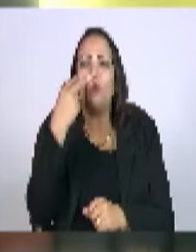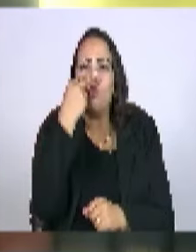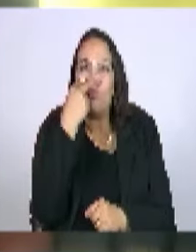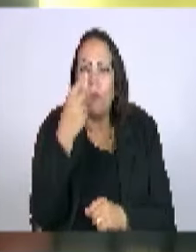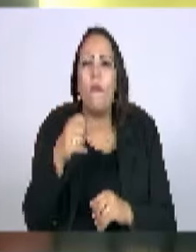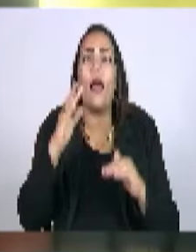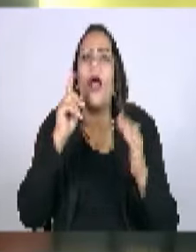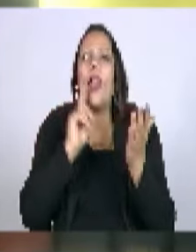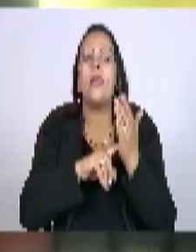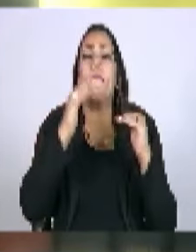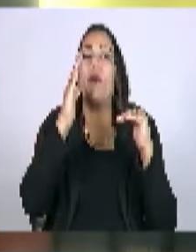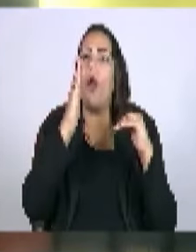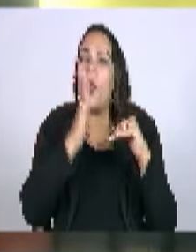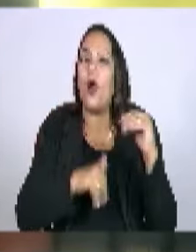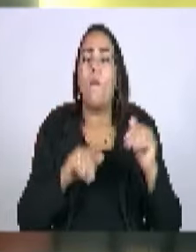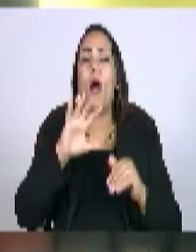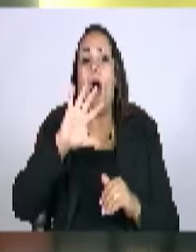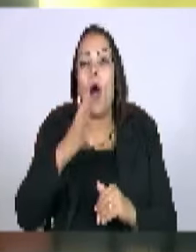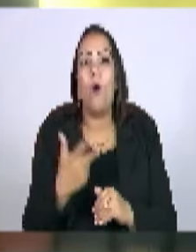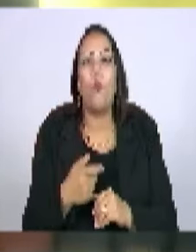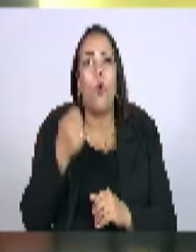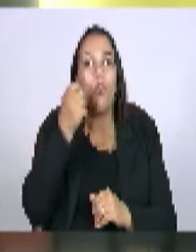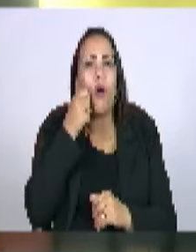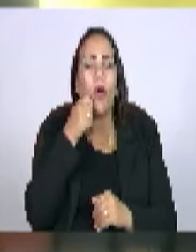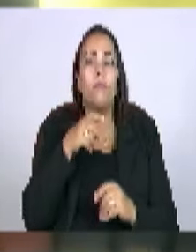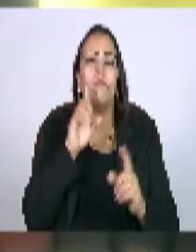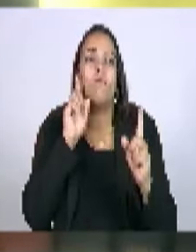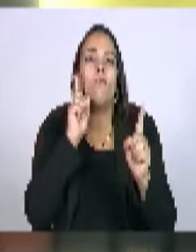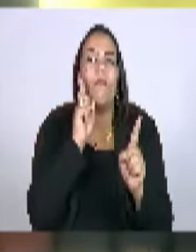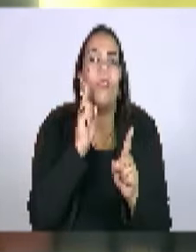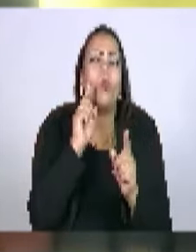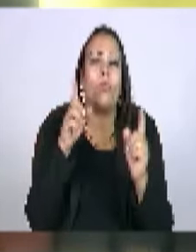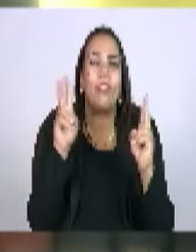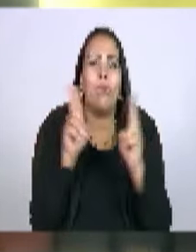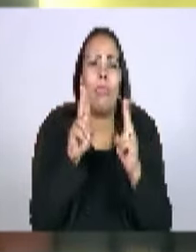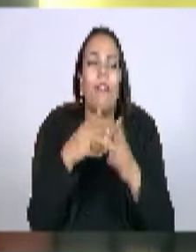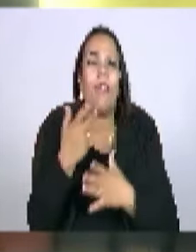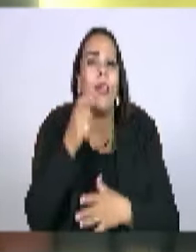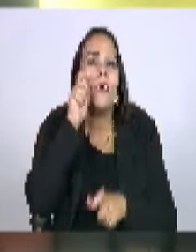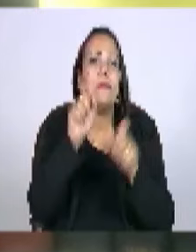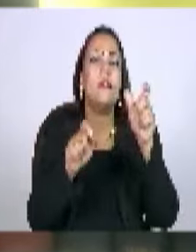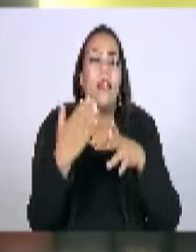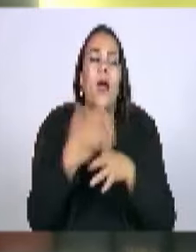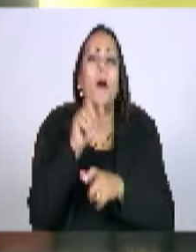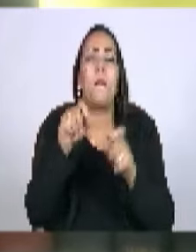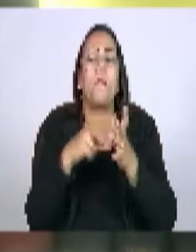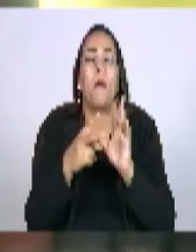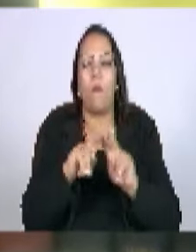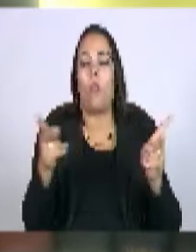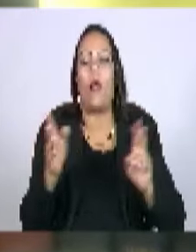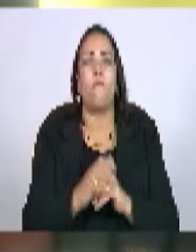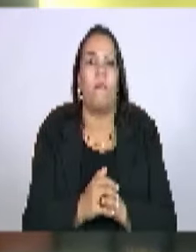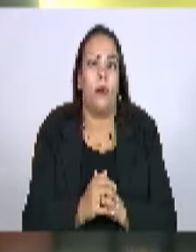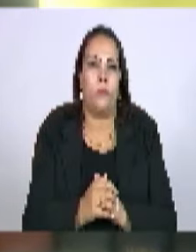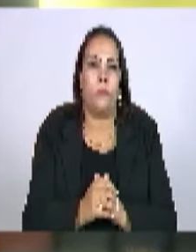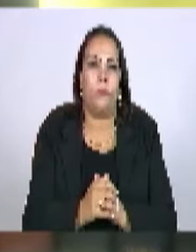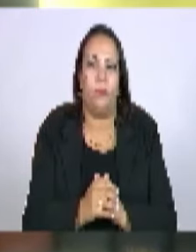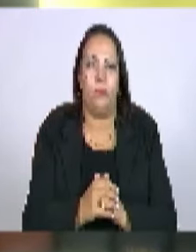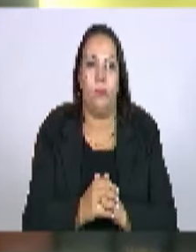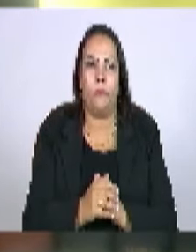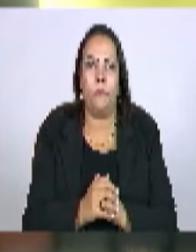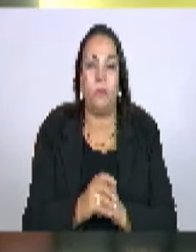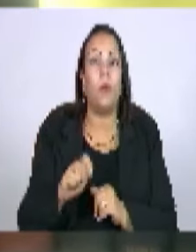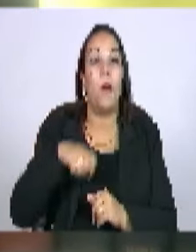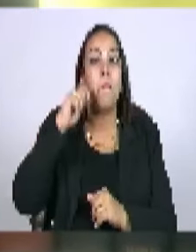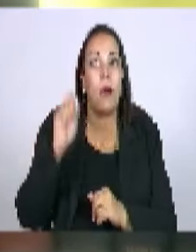معاقبه او جرائم ضد الانسانيه يرتكبها افراد فالف بينهم كبير